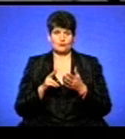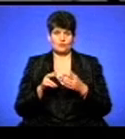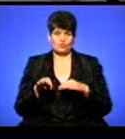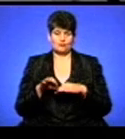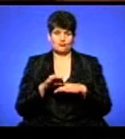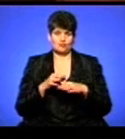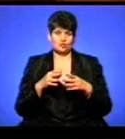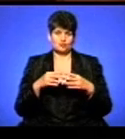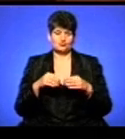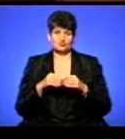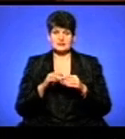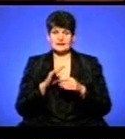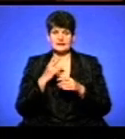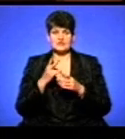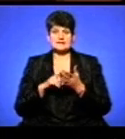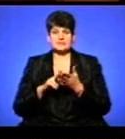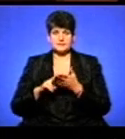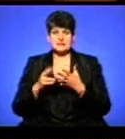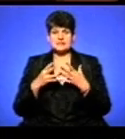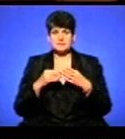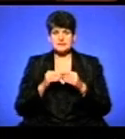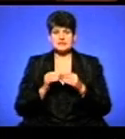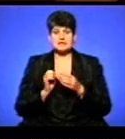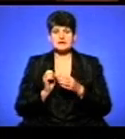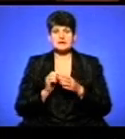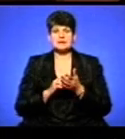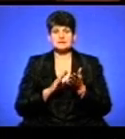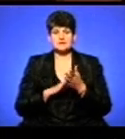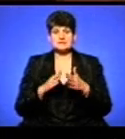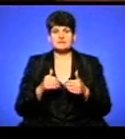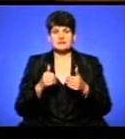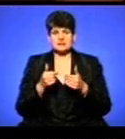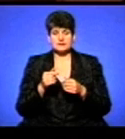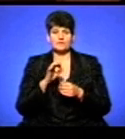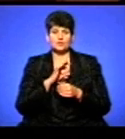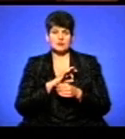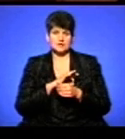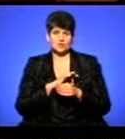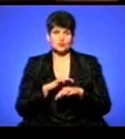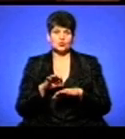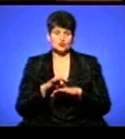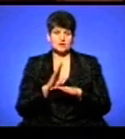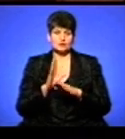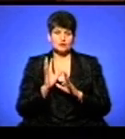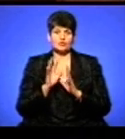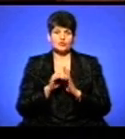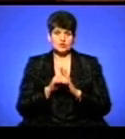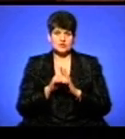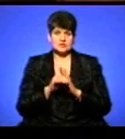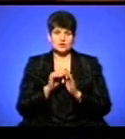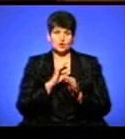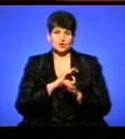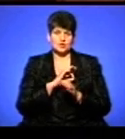за різними адресами зареєстрована, звертається за призначенням субсидії, то в дохід дружини буде включатись дохід